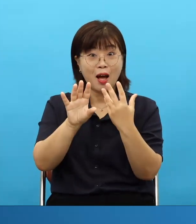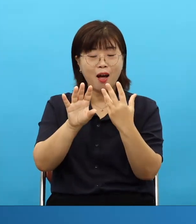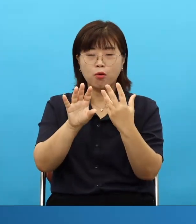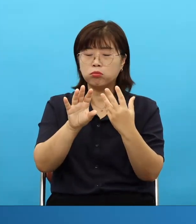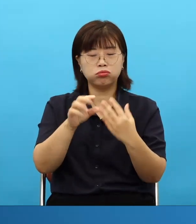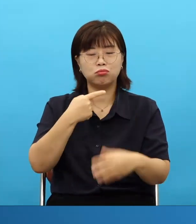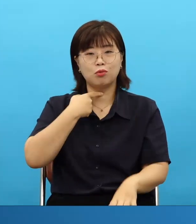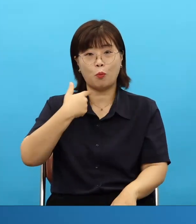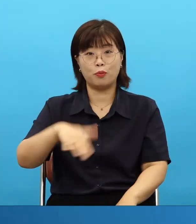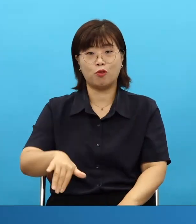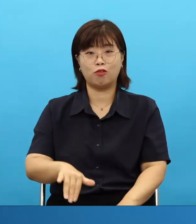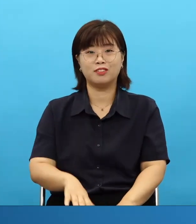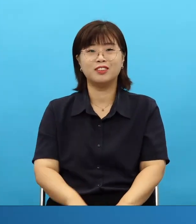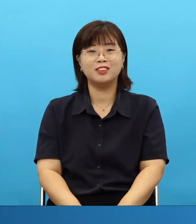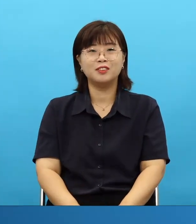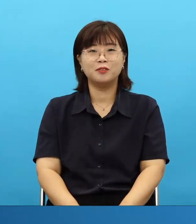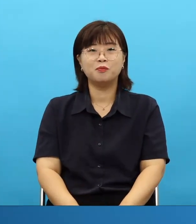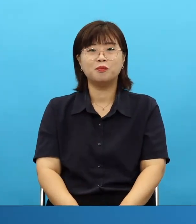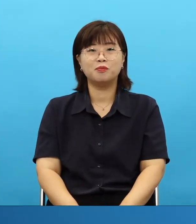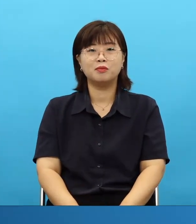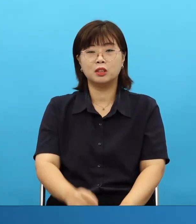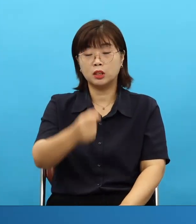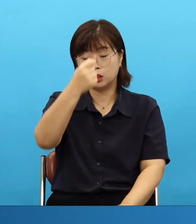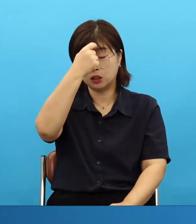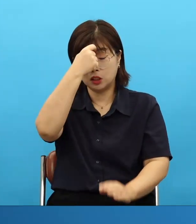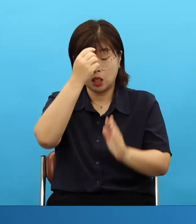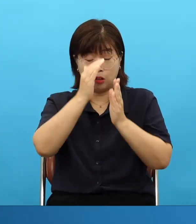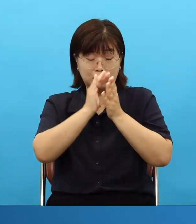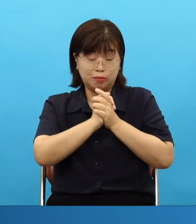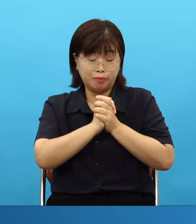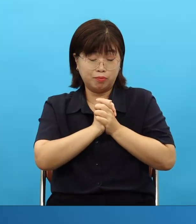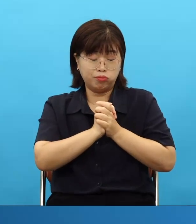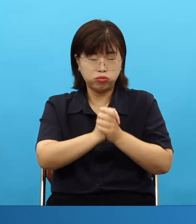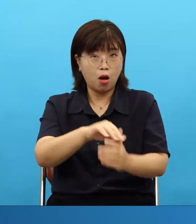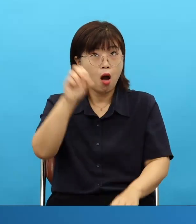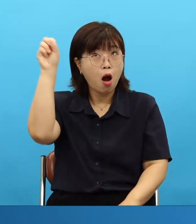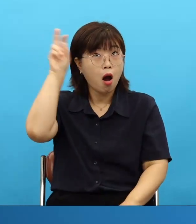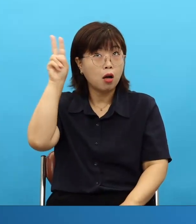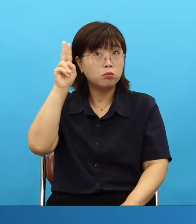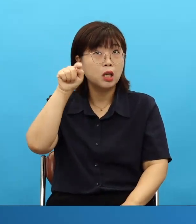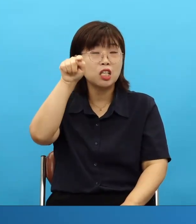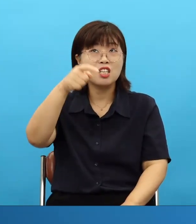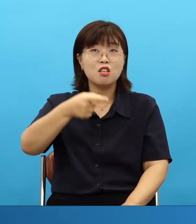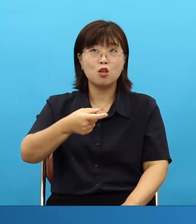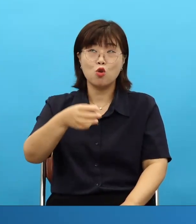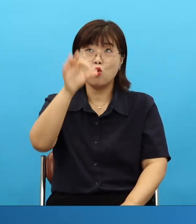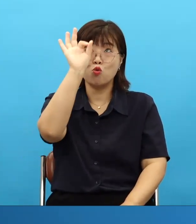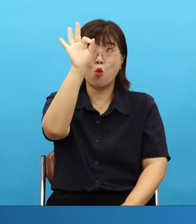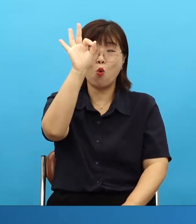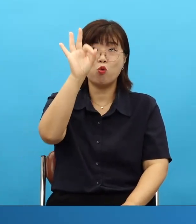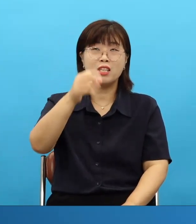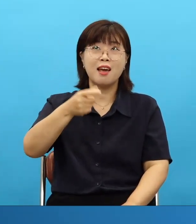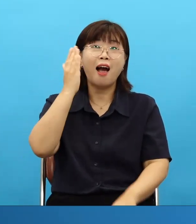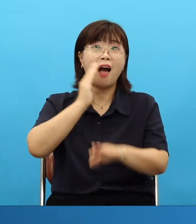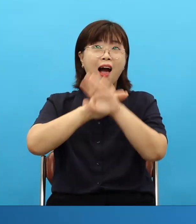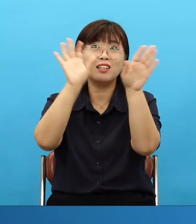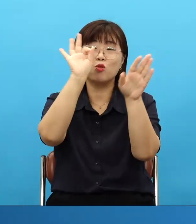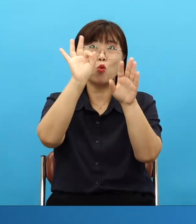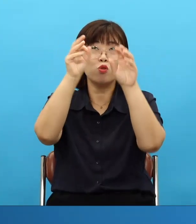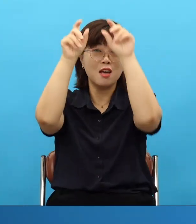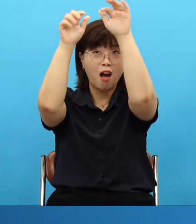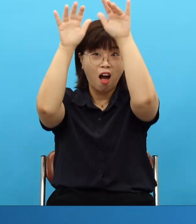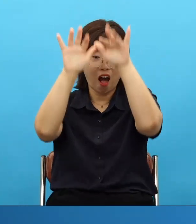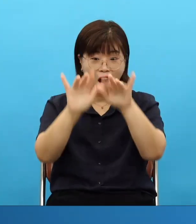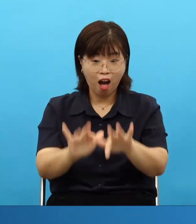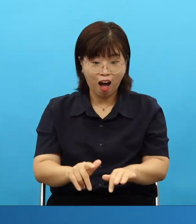I prayed and then the answer came. 우리가 막 기도하면 갑자기 천장에서 뭐 돈 보따리가 떨어집니까? 그렇잖아요. Is it the case where we pray and all of a